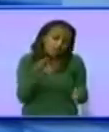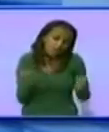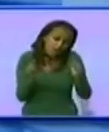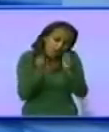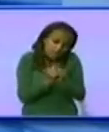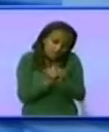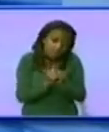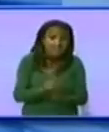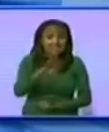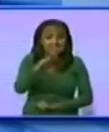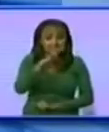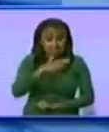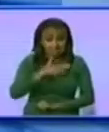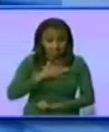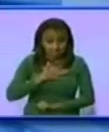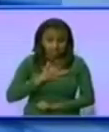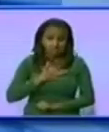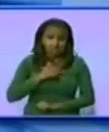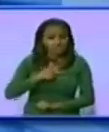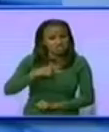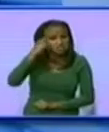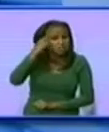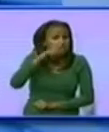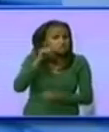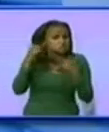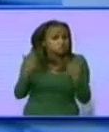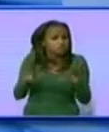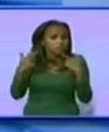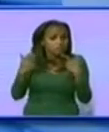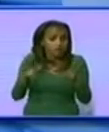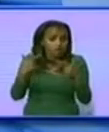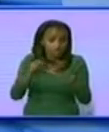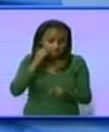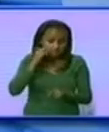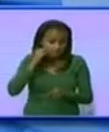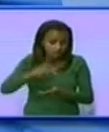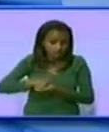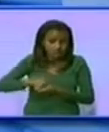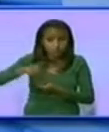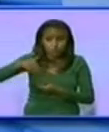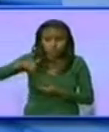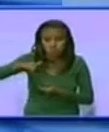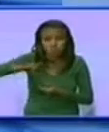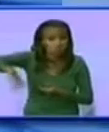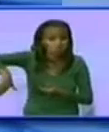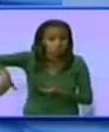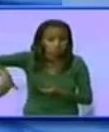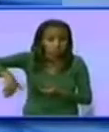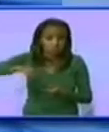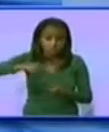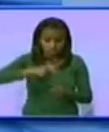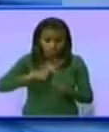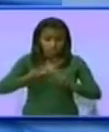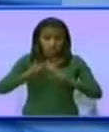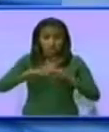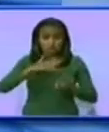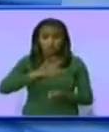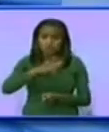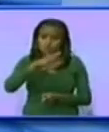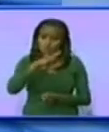የማሳልፈው እናቴ ያ ባላሰብኩት ነገር ነው ወታበታው እንትን ያለች የጓደኛ እናት